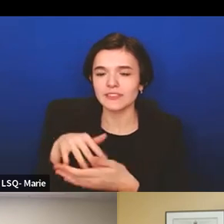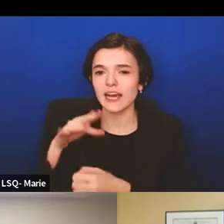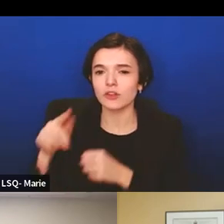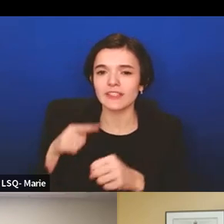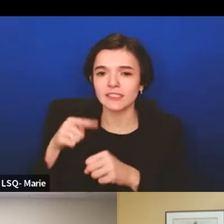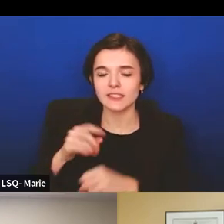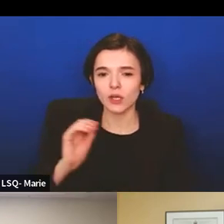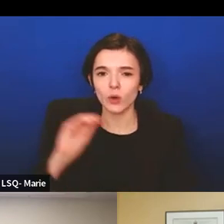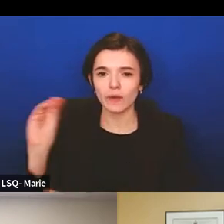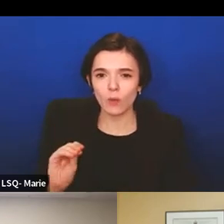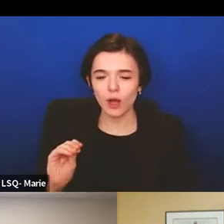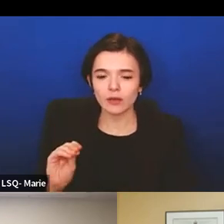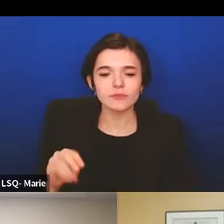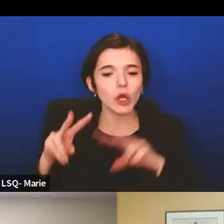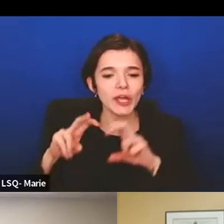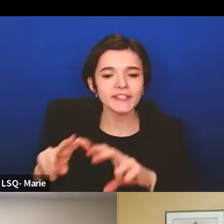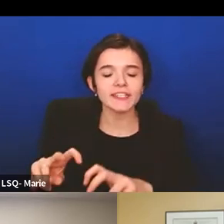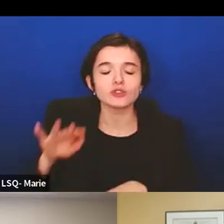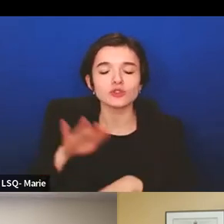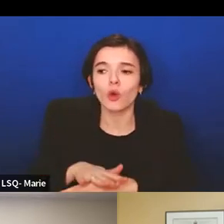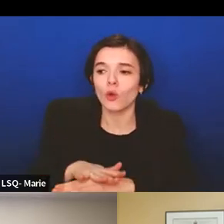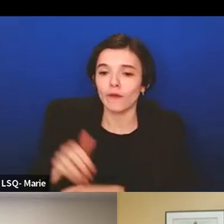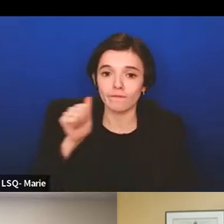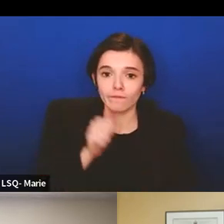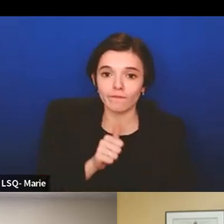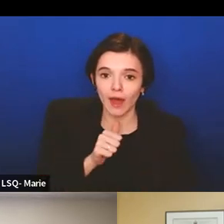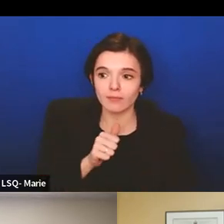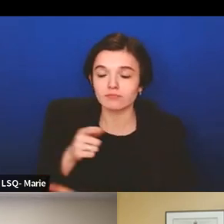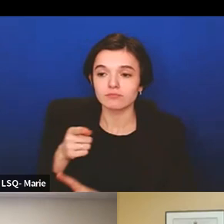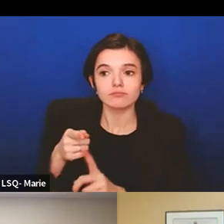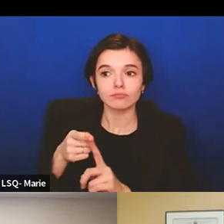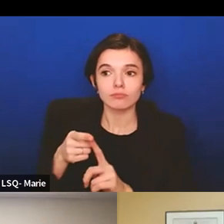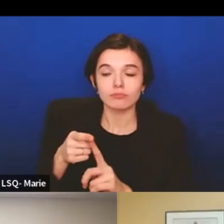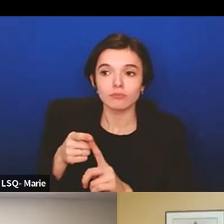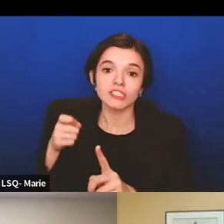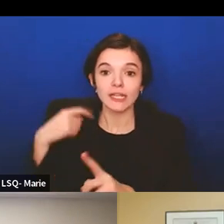aînées d'origine immigrante au Québec. Et il vous